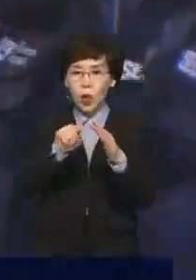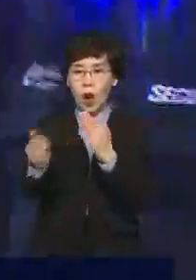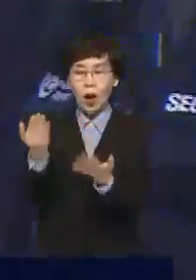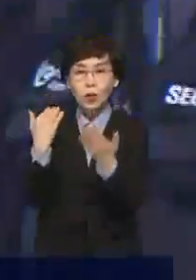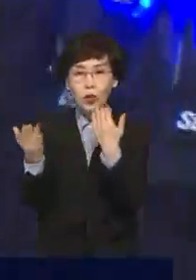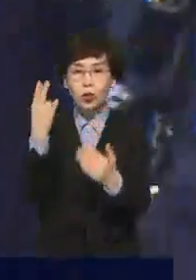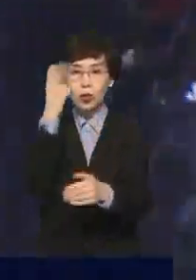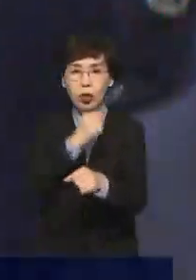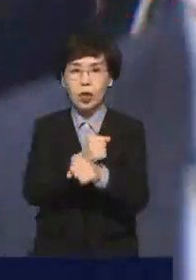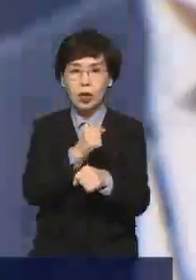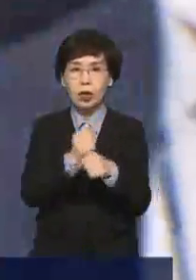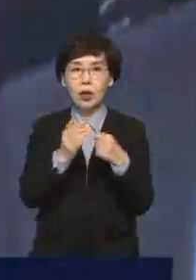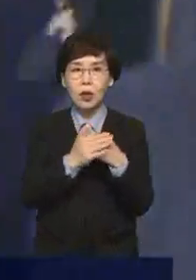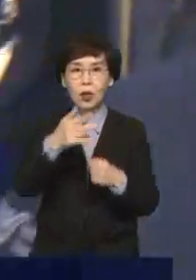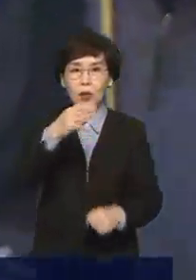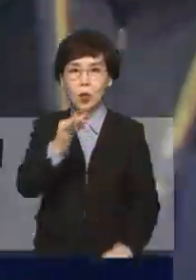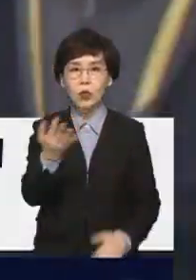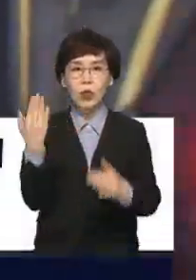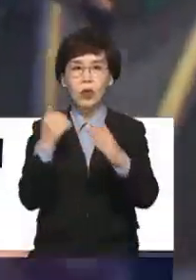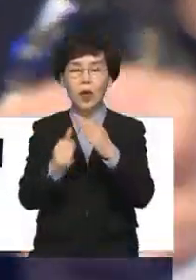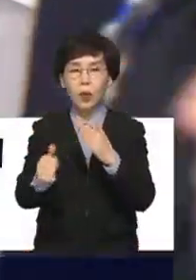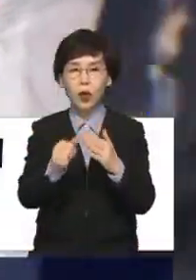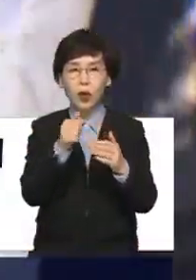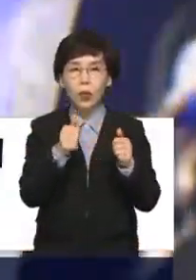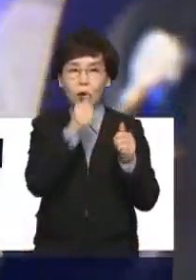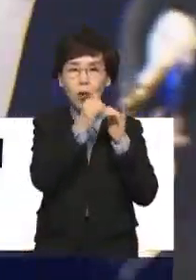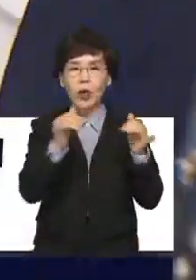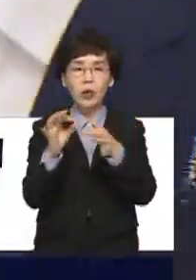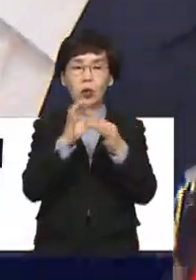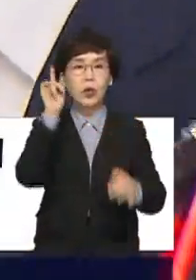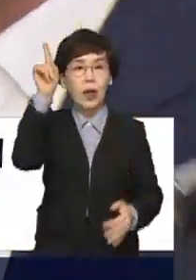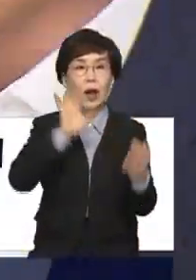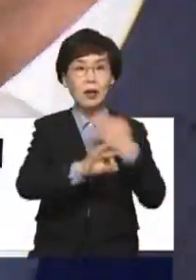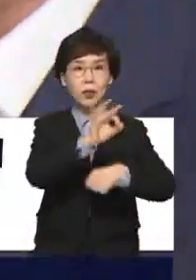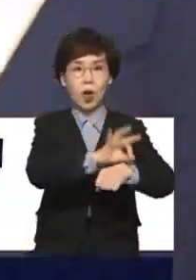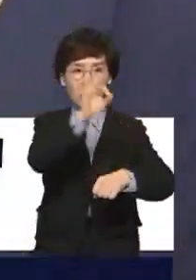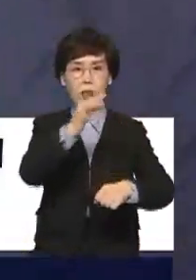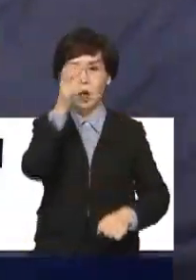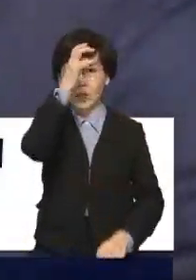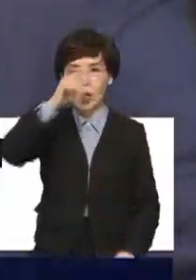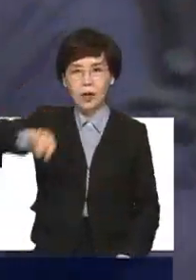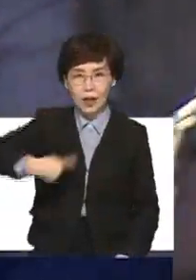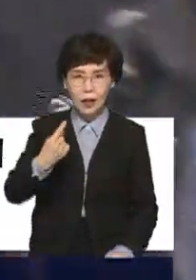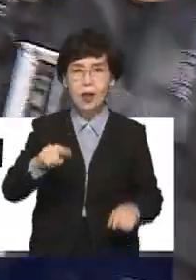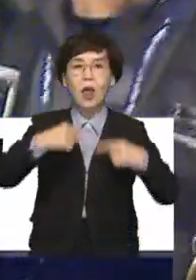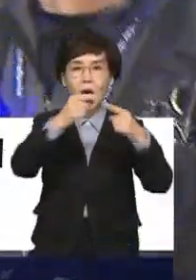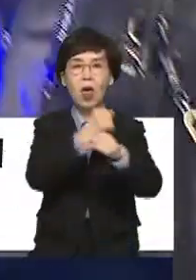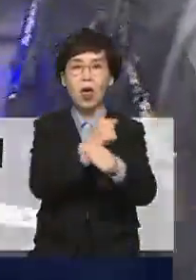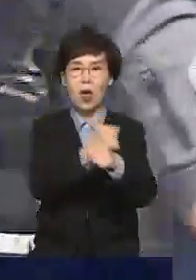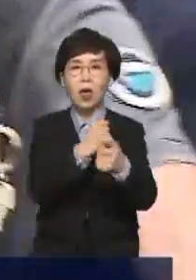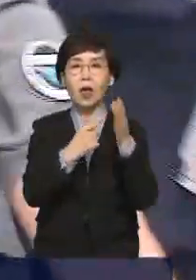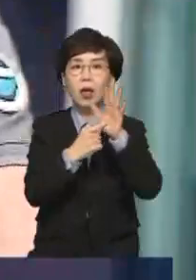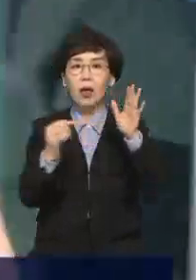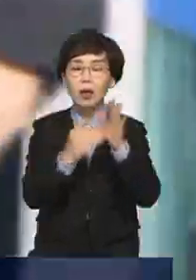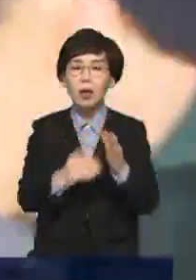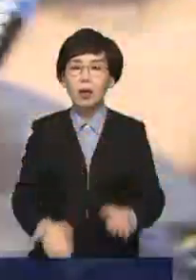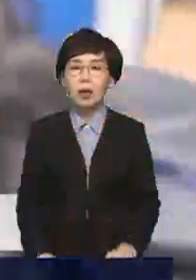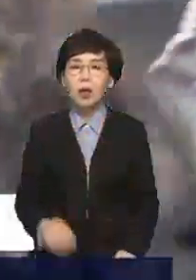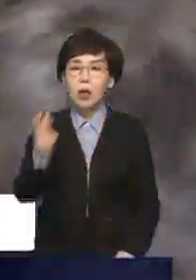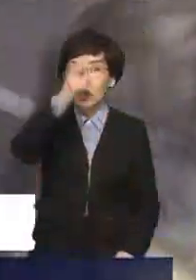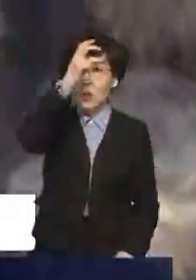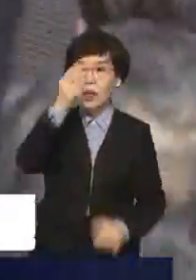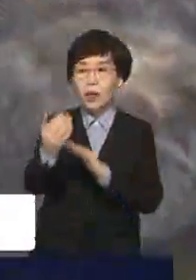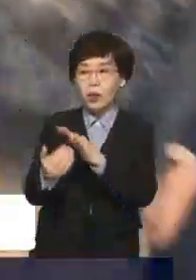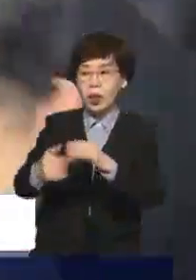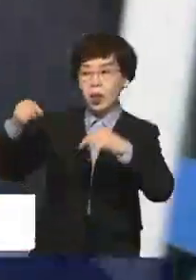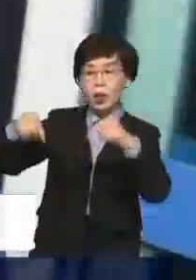압수수색에 송 전 대표는 변호인을 통해 내일 오전 10시 검찰에 자진 출두하겠다고 밝혔습니다. 검찰은